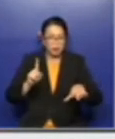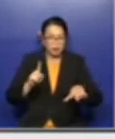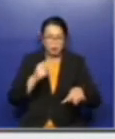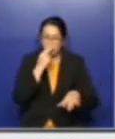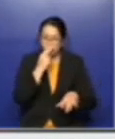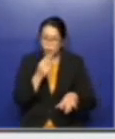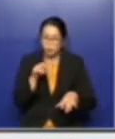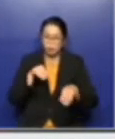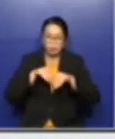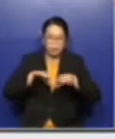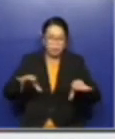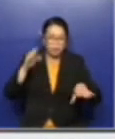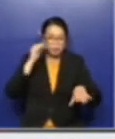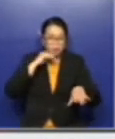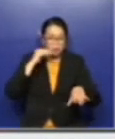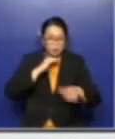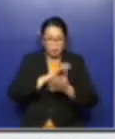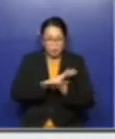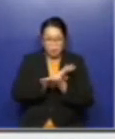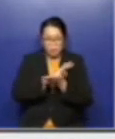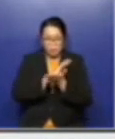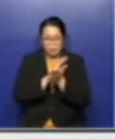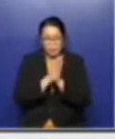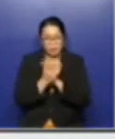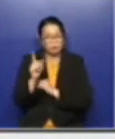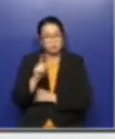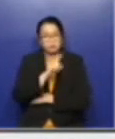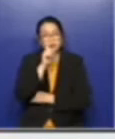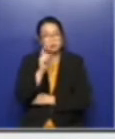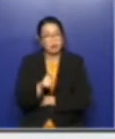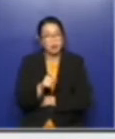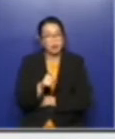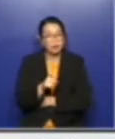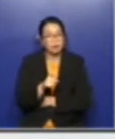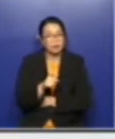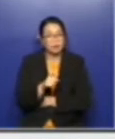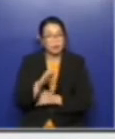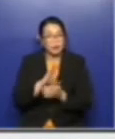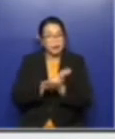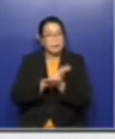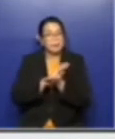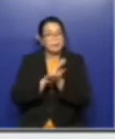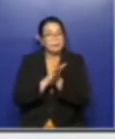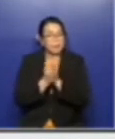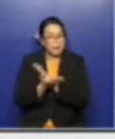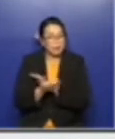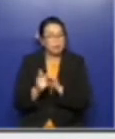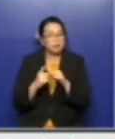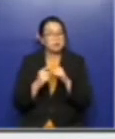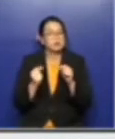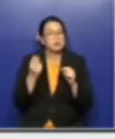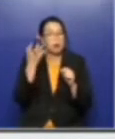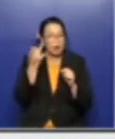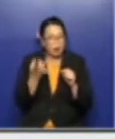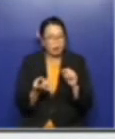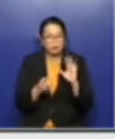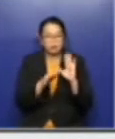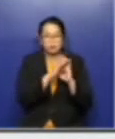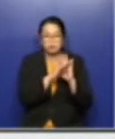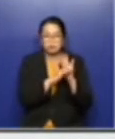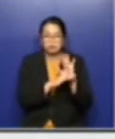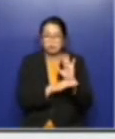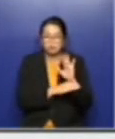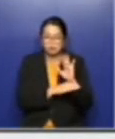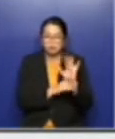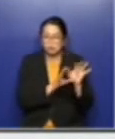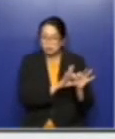องนำไปสู่การเปลี่ยนแปลงดิฉันถามว่านำไปสู่การเปลี่ยนแปลงเรื่องอะไรบ้างที่สาม